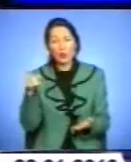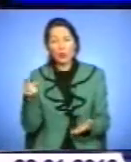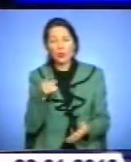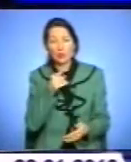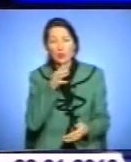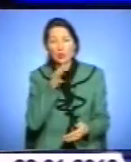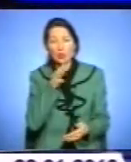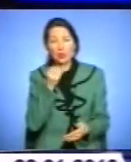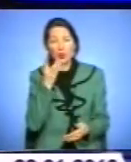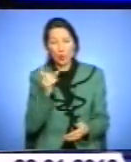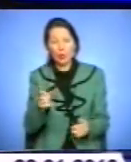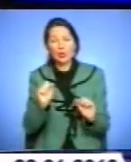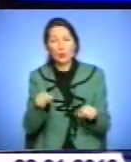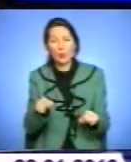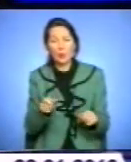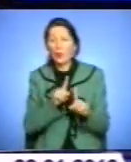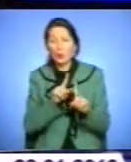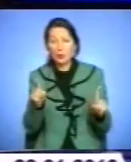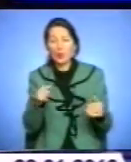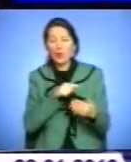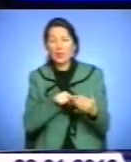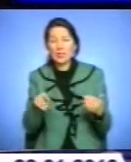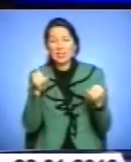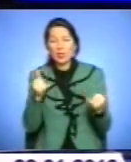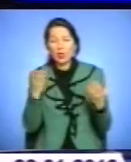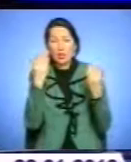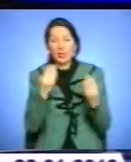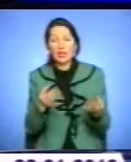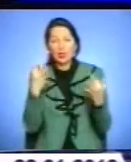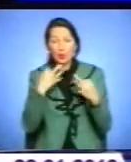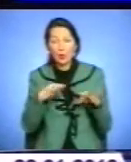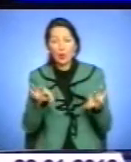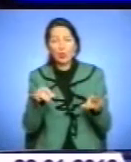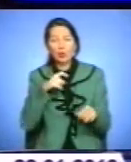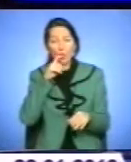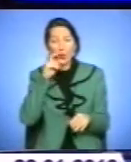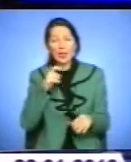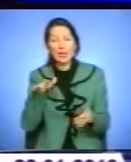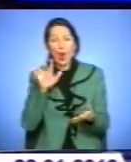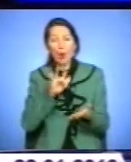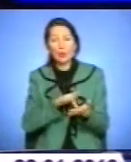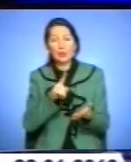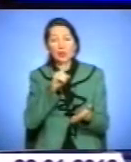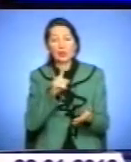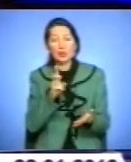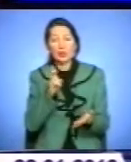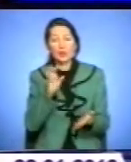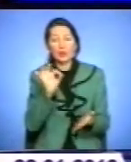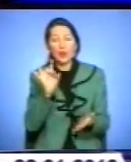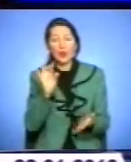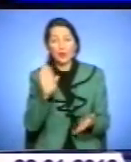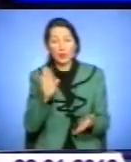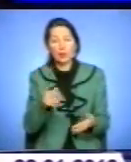об'єднатися. По-особливому відзначили сьогодні День Соборності та Свободи України і у місті зборів.